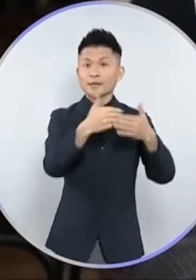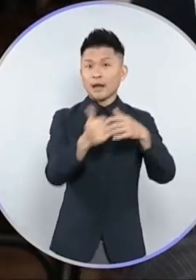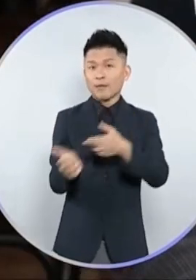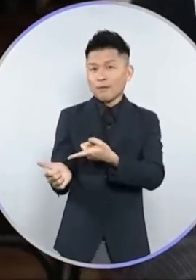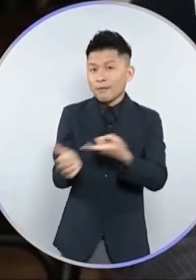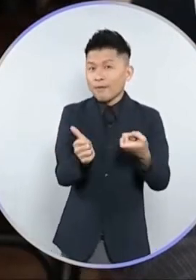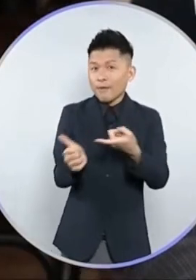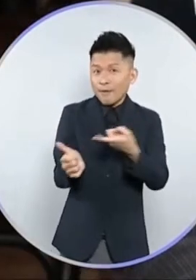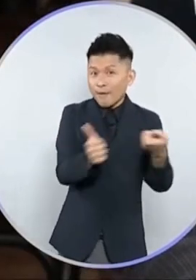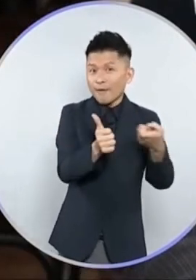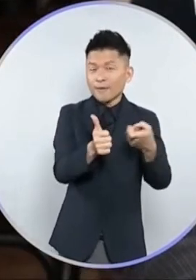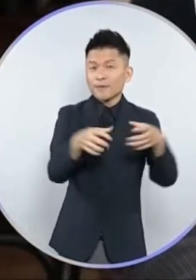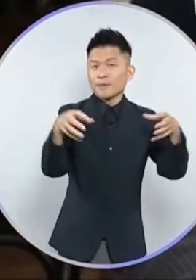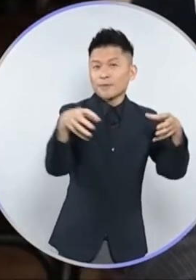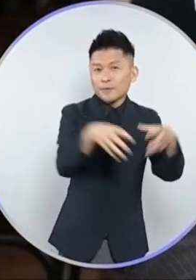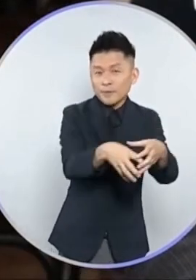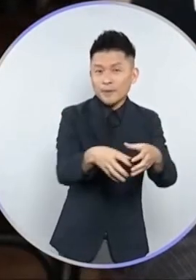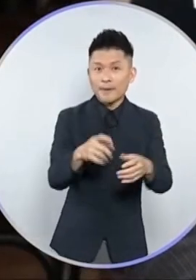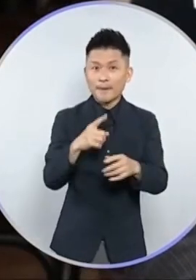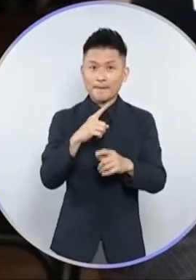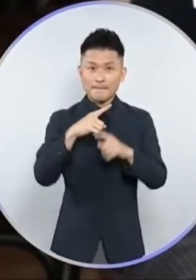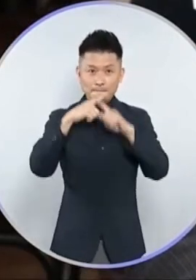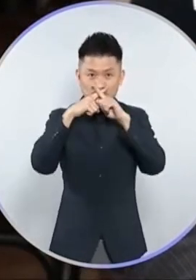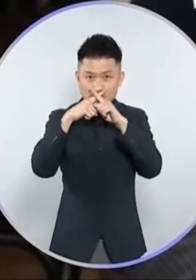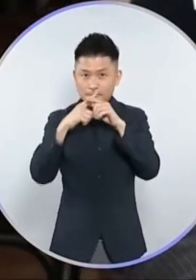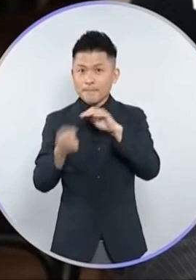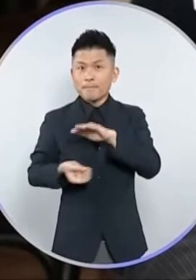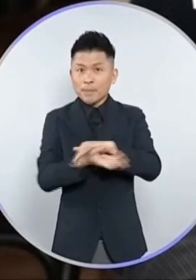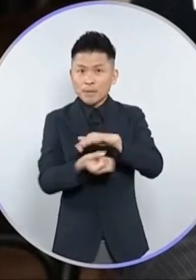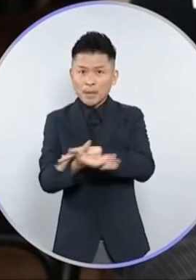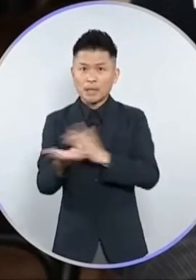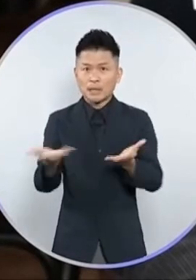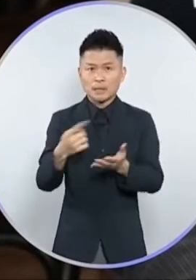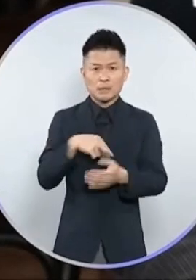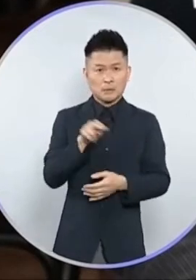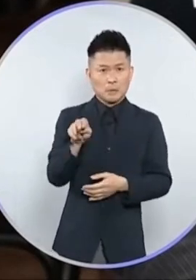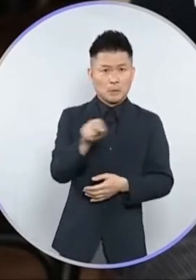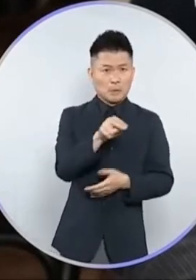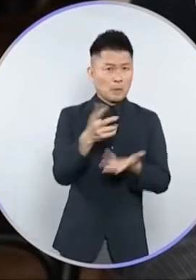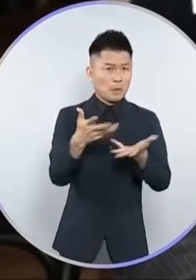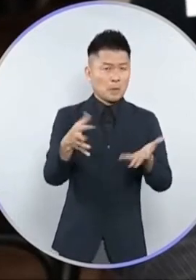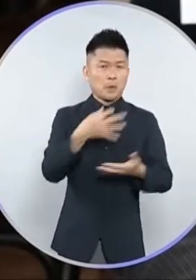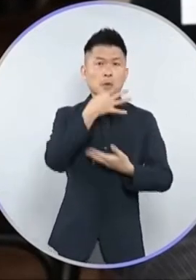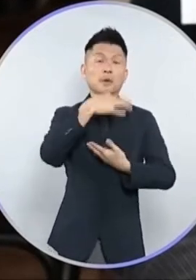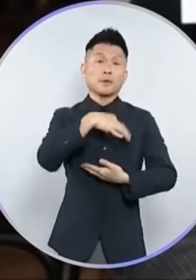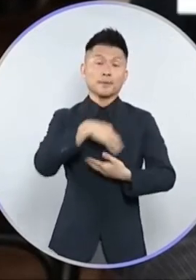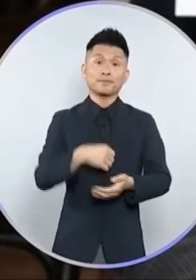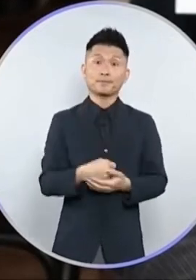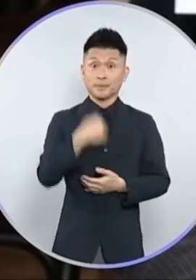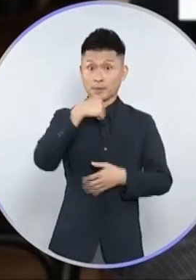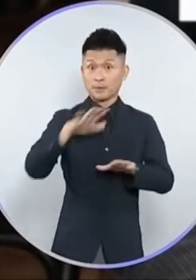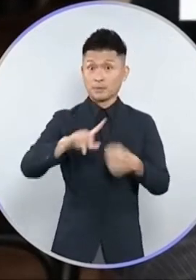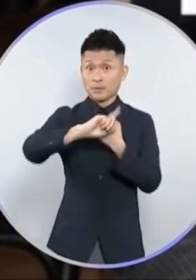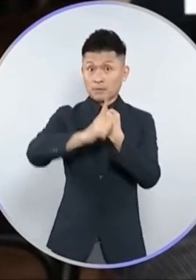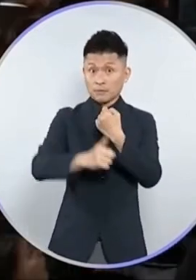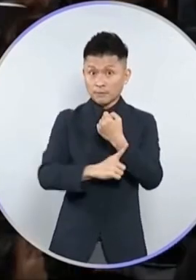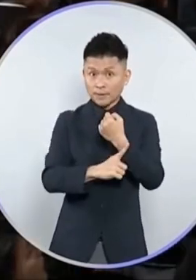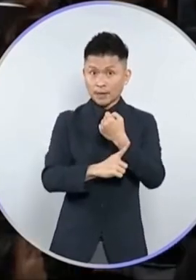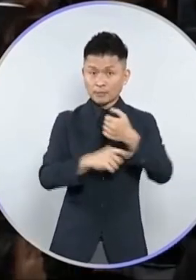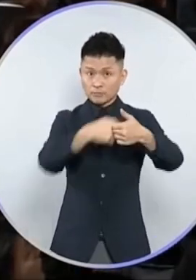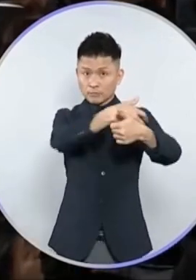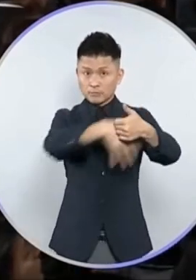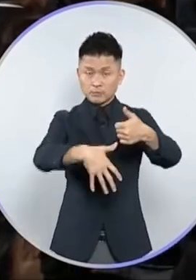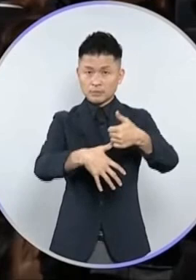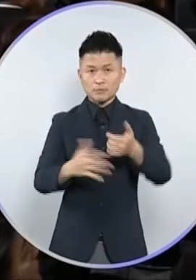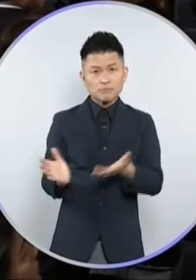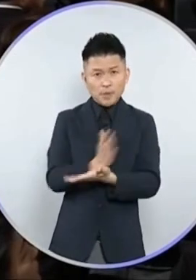展组织出卖机密情报的案例，尤其令人担忧。但是在台湾现行的法律体系下，认